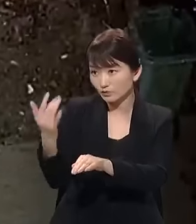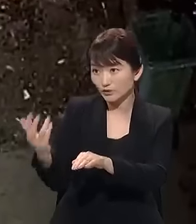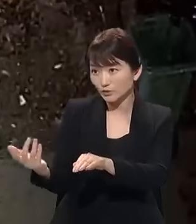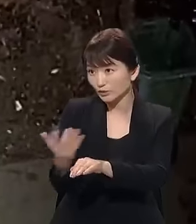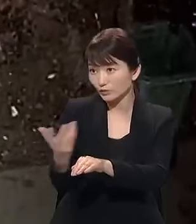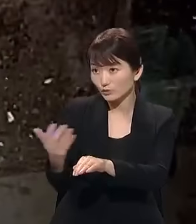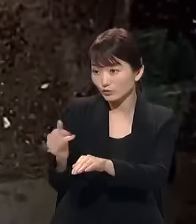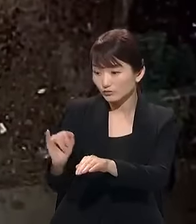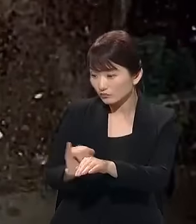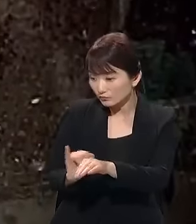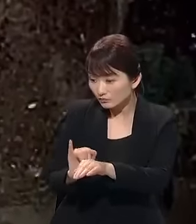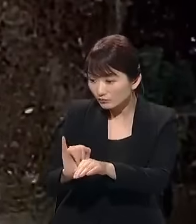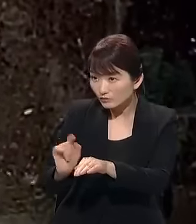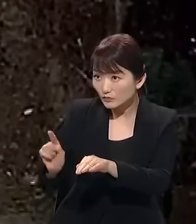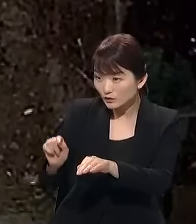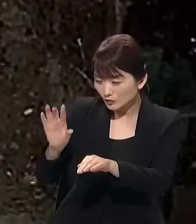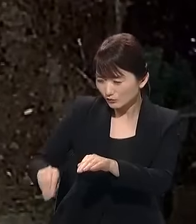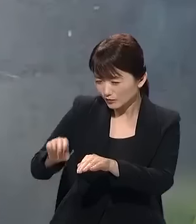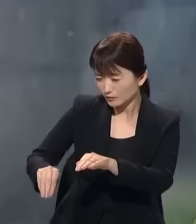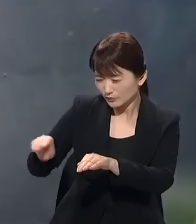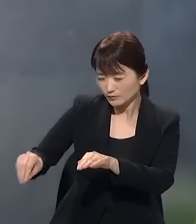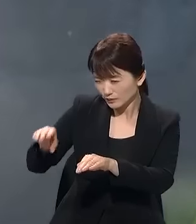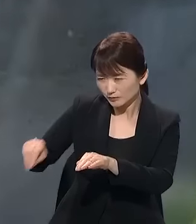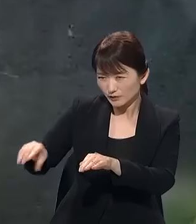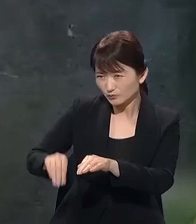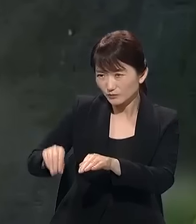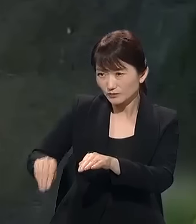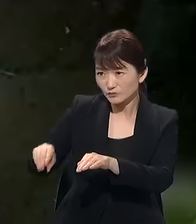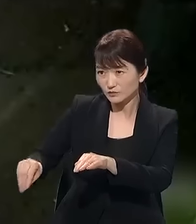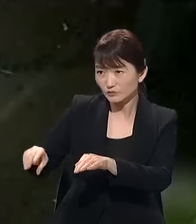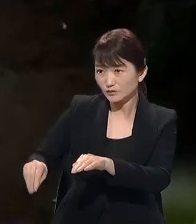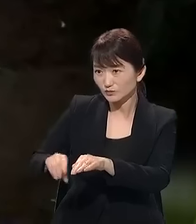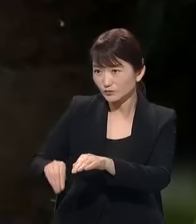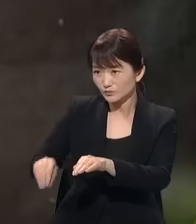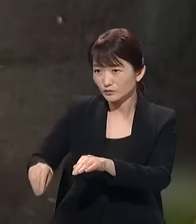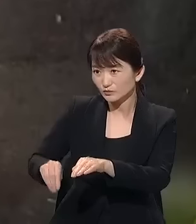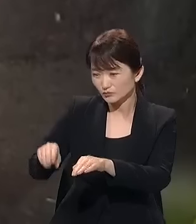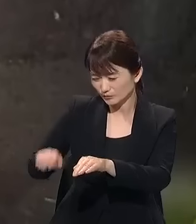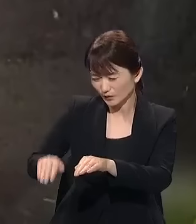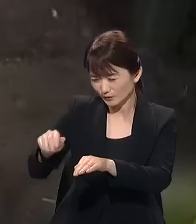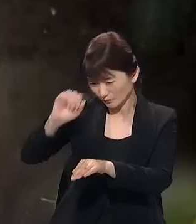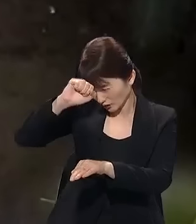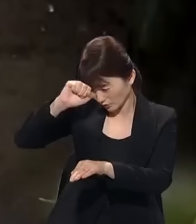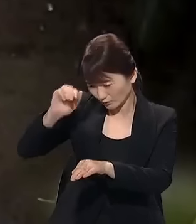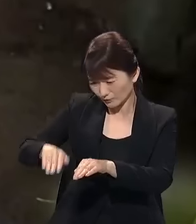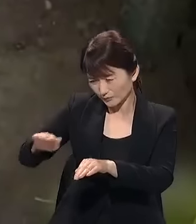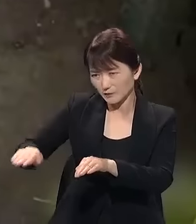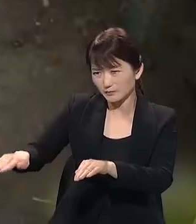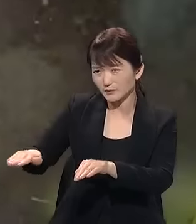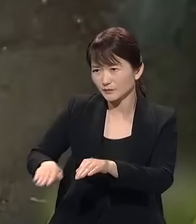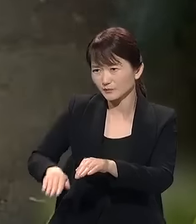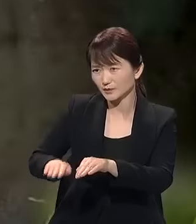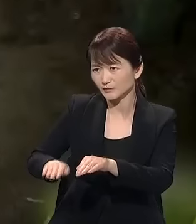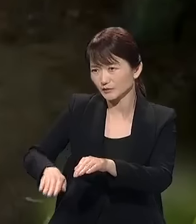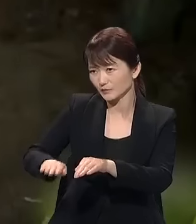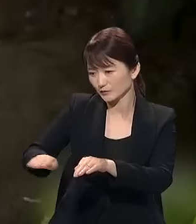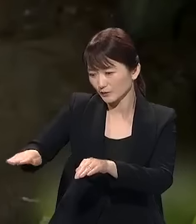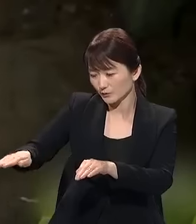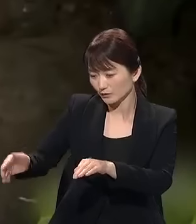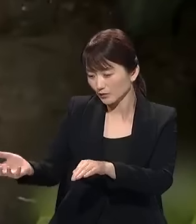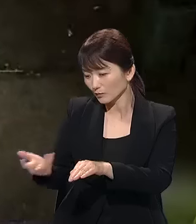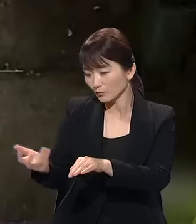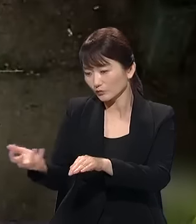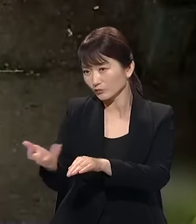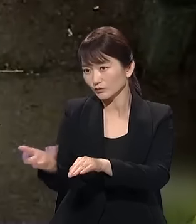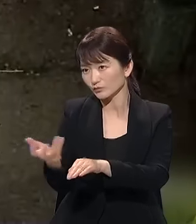곧바로 한 여성이 나타나 불을 꾹꾹 눌러 꺼보려고 합니다. 아유, 옷 벗어서 옷을 꺼야지. 저게? 네. 어째 여성이 밟는 길을 따라서 계속 불이